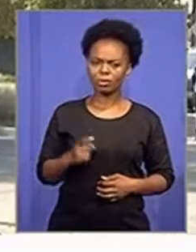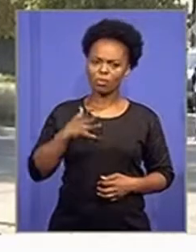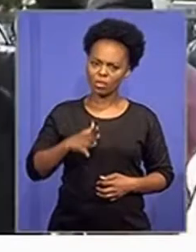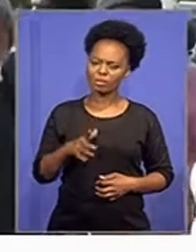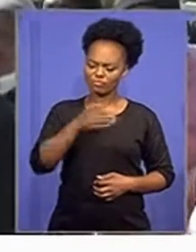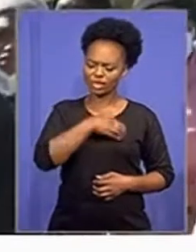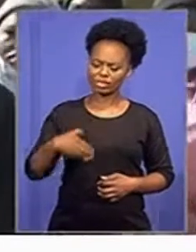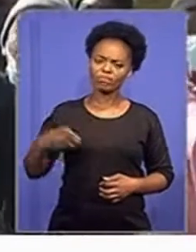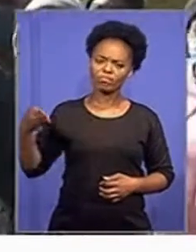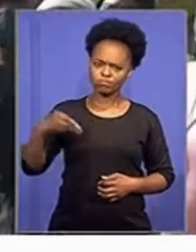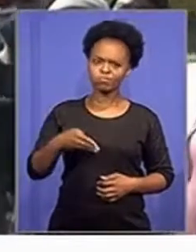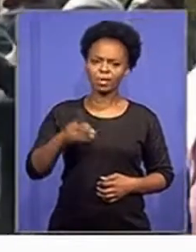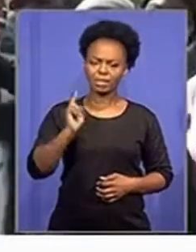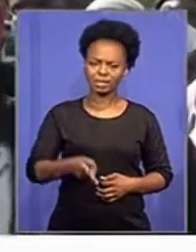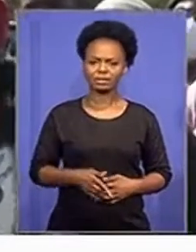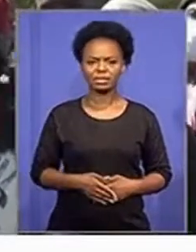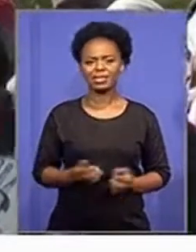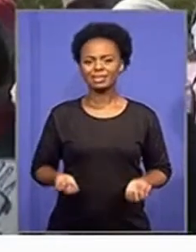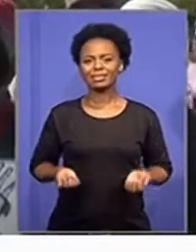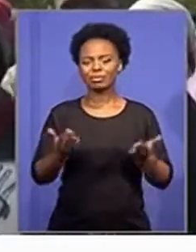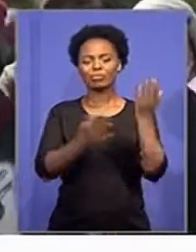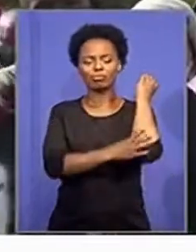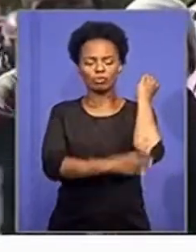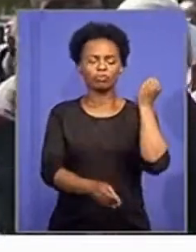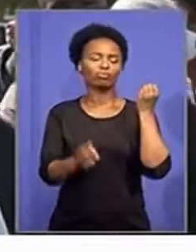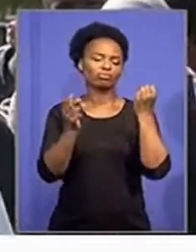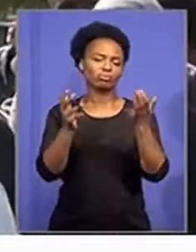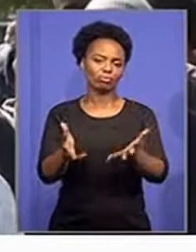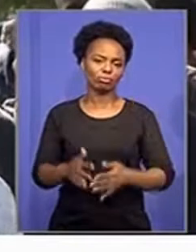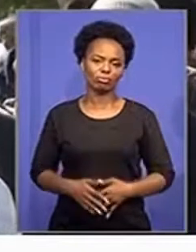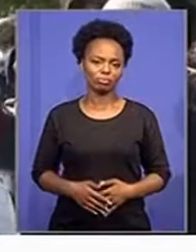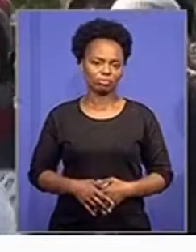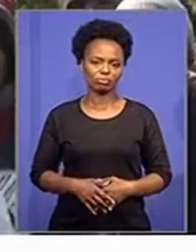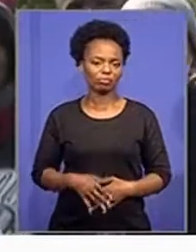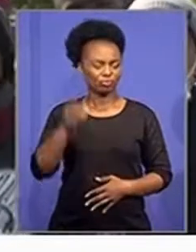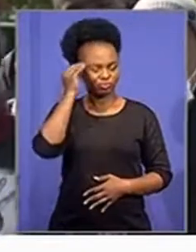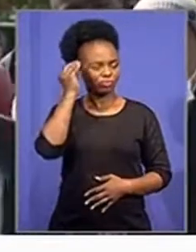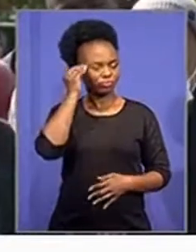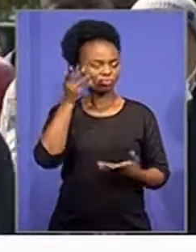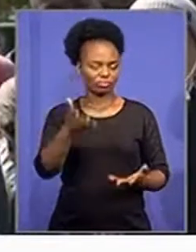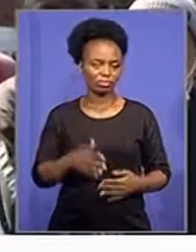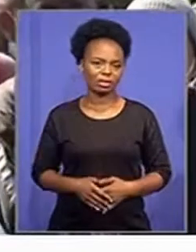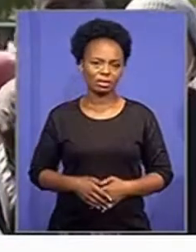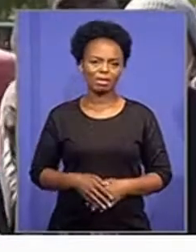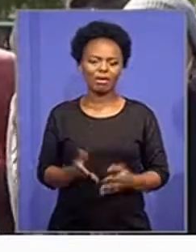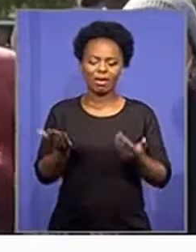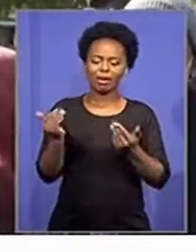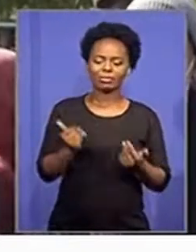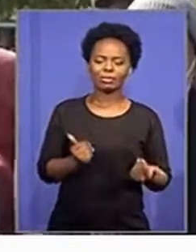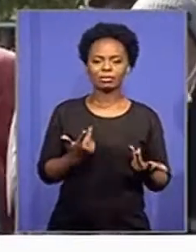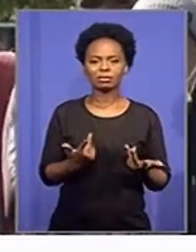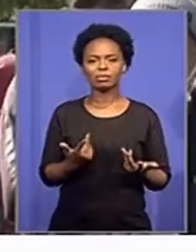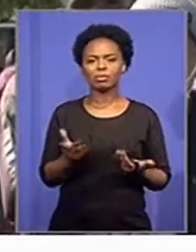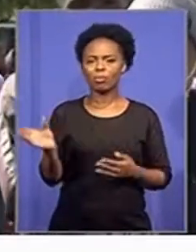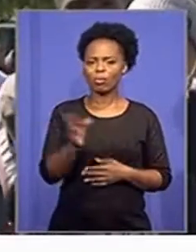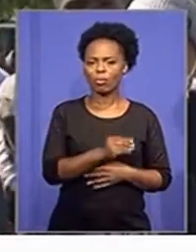Makeleketla service delivery yona re tlwaetse ha etsagale ka ra motso Makeleketla ke yona fela ntho re sa lwaneng re tshepisitswe mang le mang wa tseba e